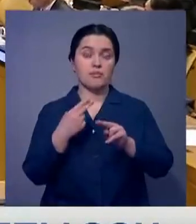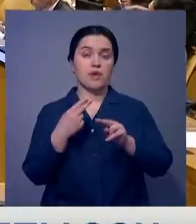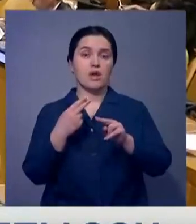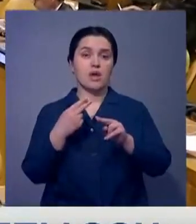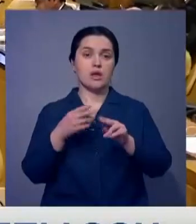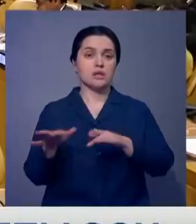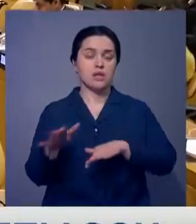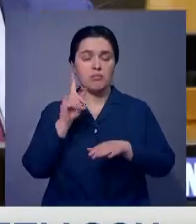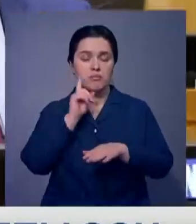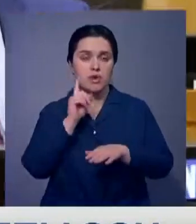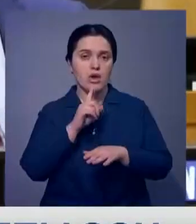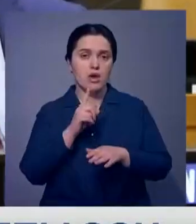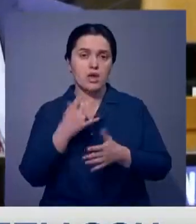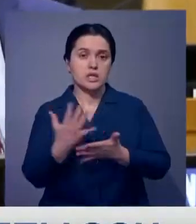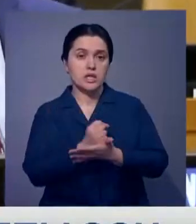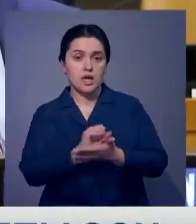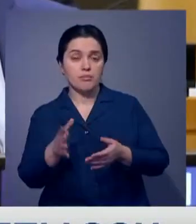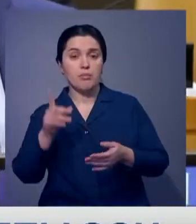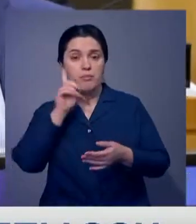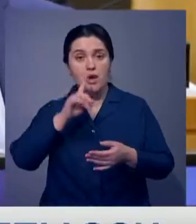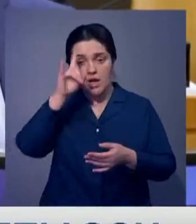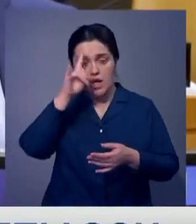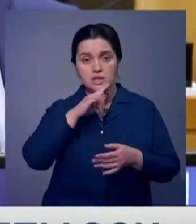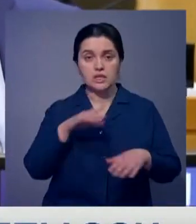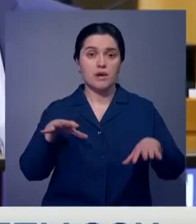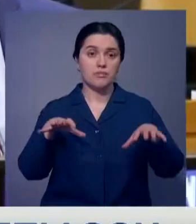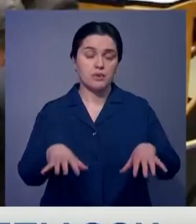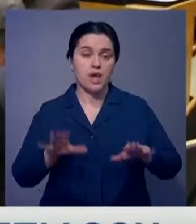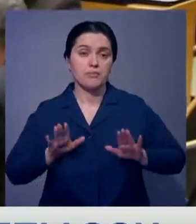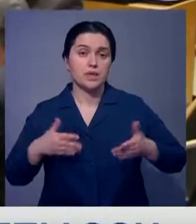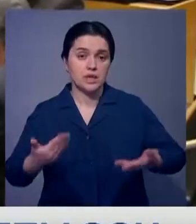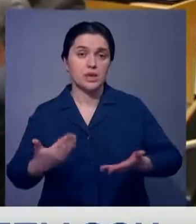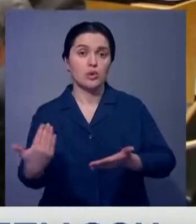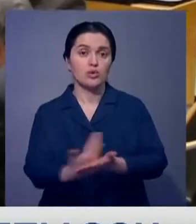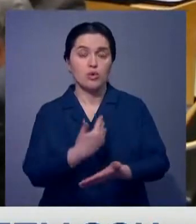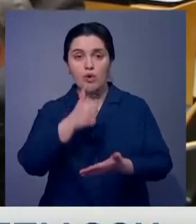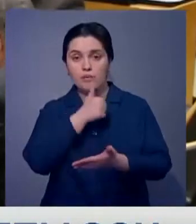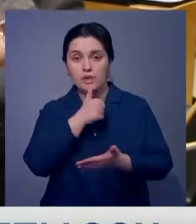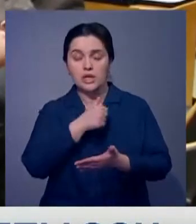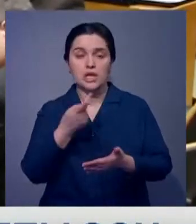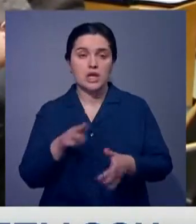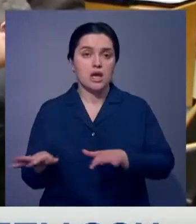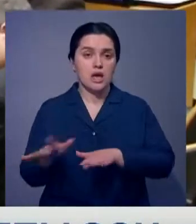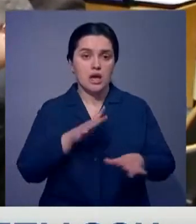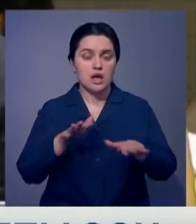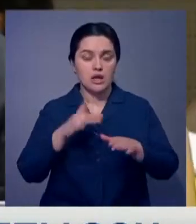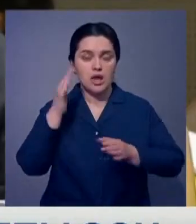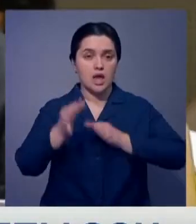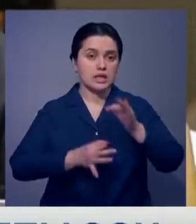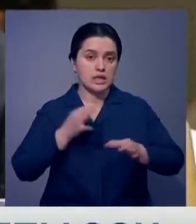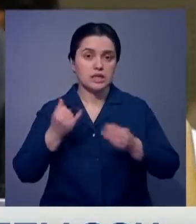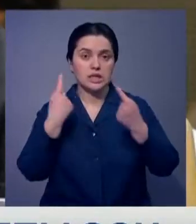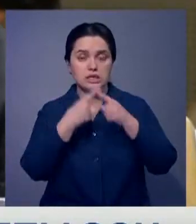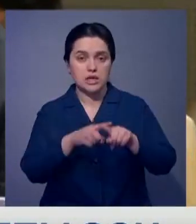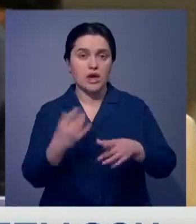вызовов пока не наблюдается. Поэтому казахстанское председательство предлагает новые методы для координации аналитической и технической помощи